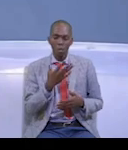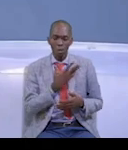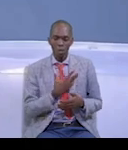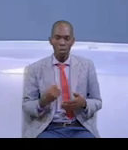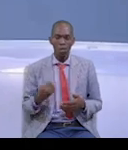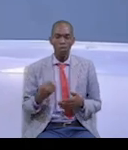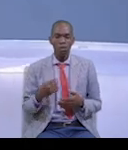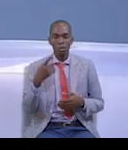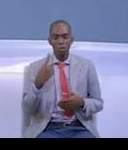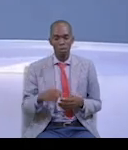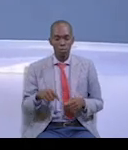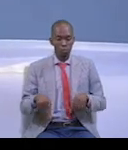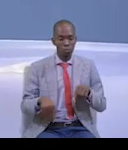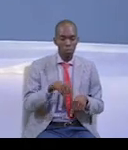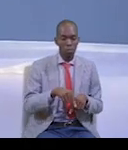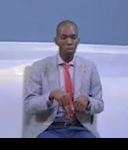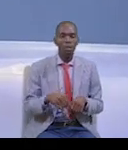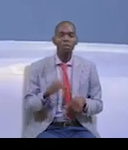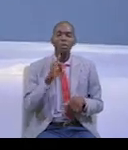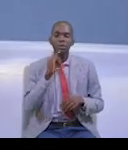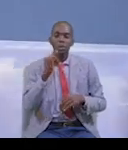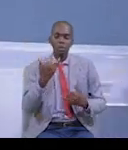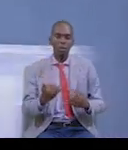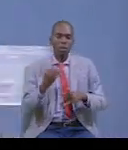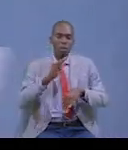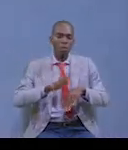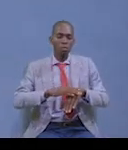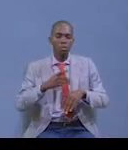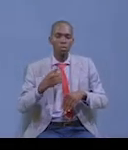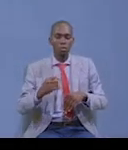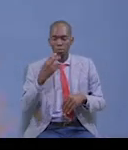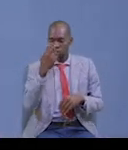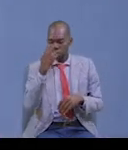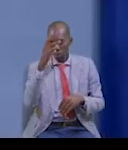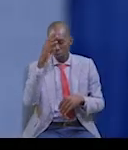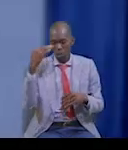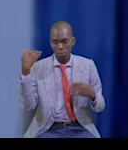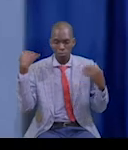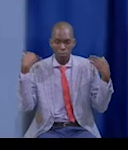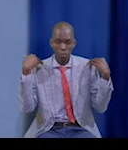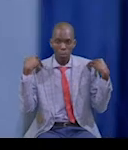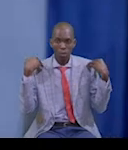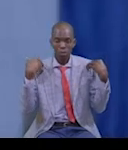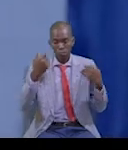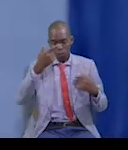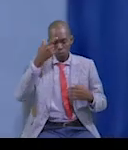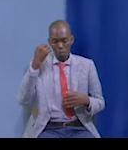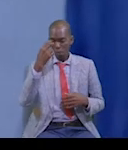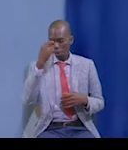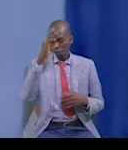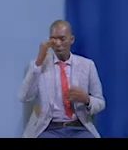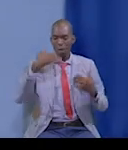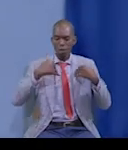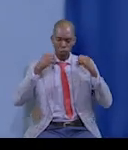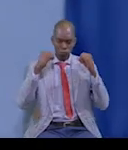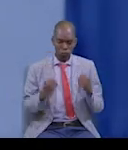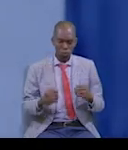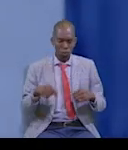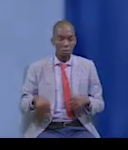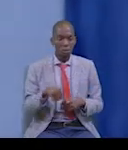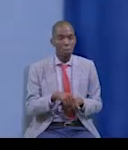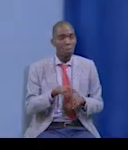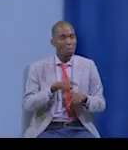the lame man climbed on his shoulder కనుక కుంటివాడు భుజాల మీద ఎక్కాడు he has strong feet అతనికి బలమైన కాళ్ళు ఉన్నాయి but he